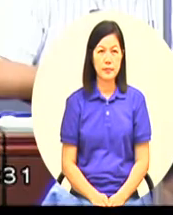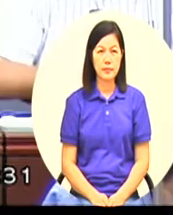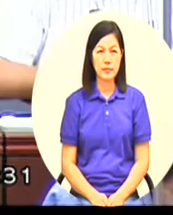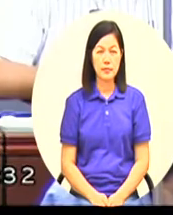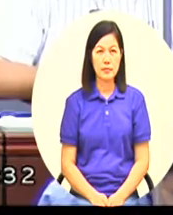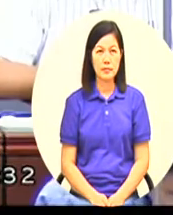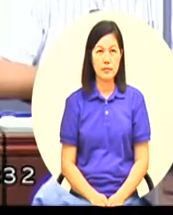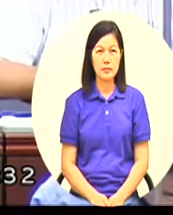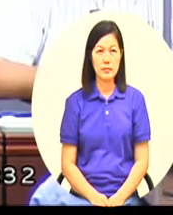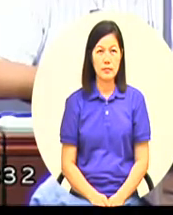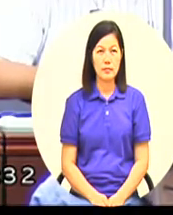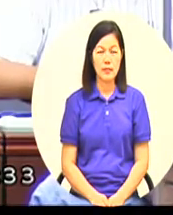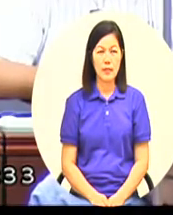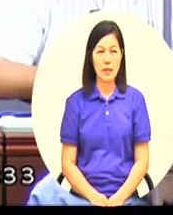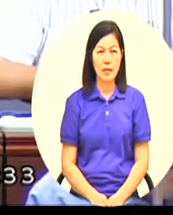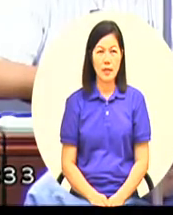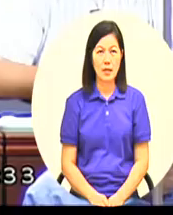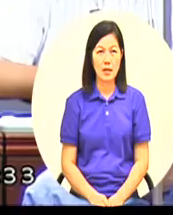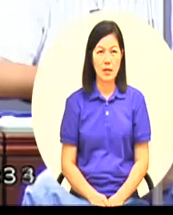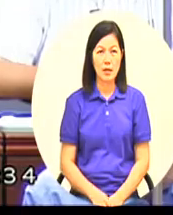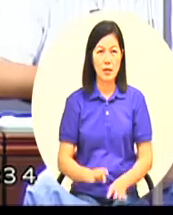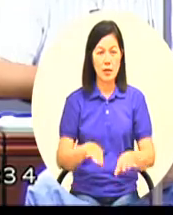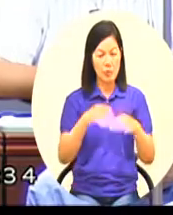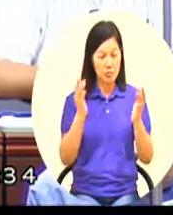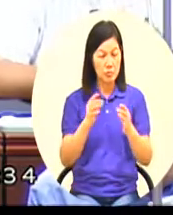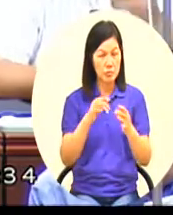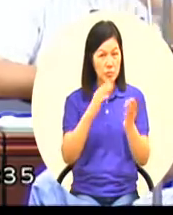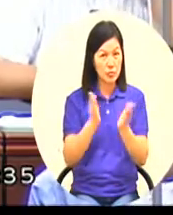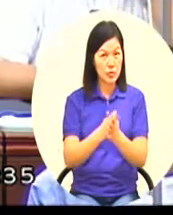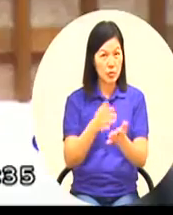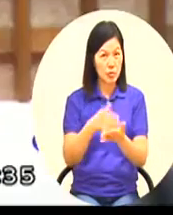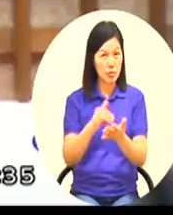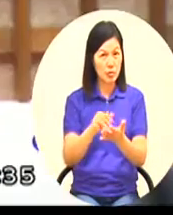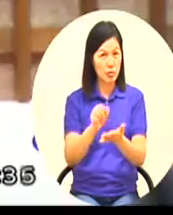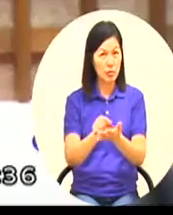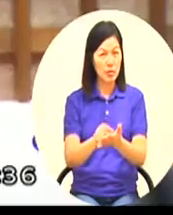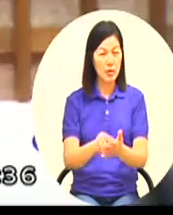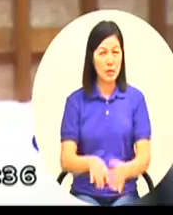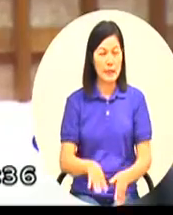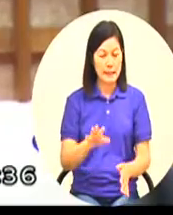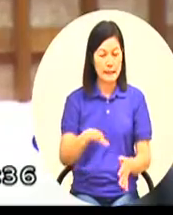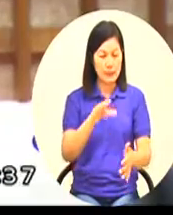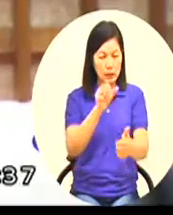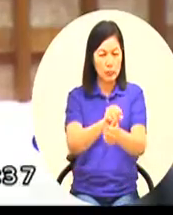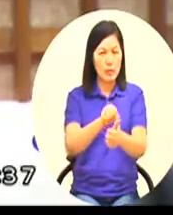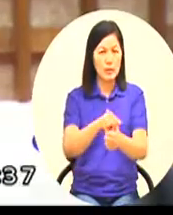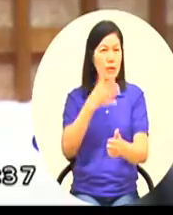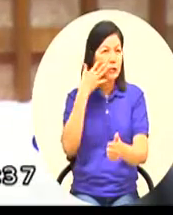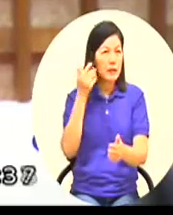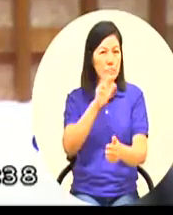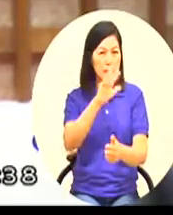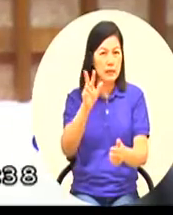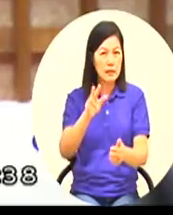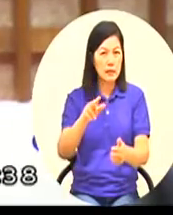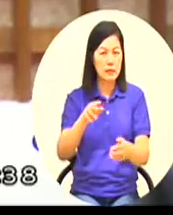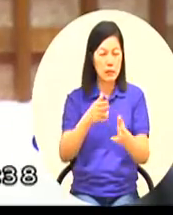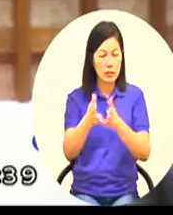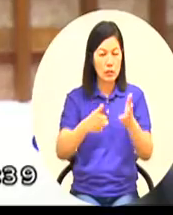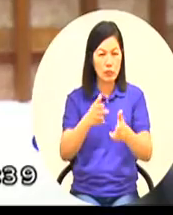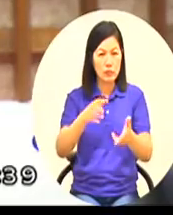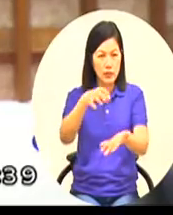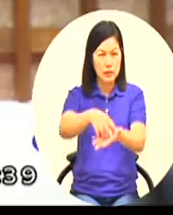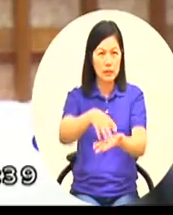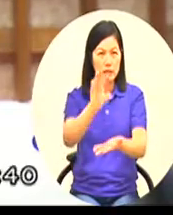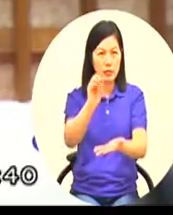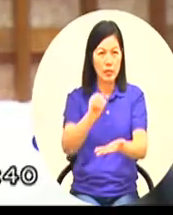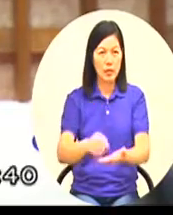那个要整个要列出来。 那我再请教你，我们现在抓到这家蓝色的，他有没有工厂登记执照？ 没